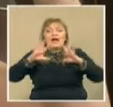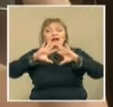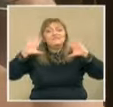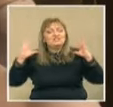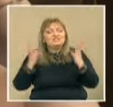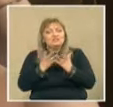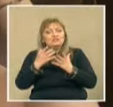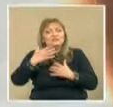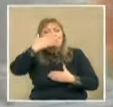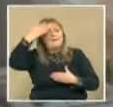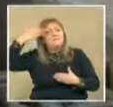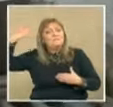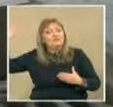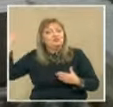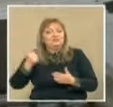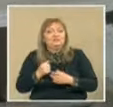ме докараха до тук.